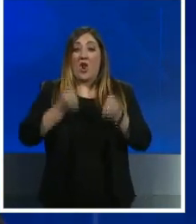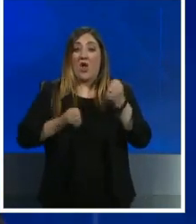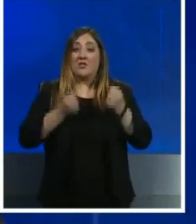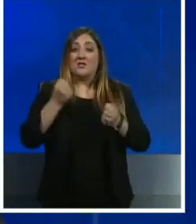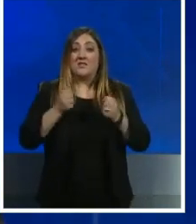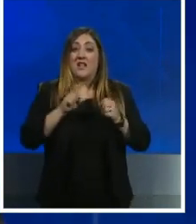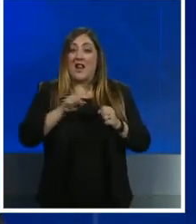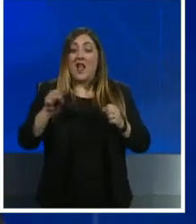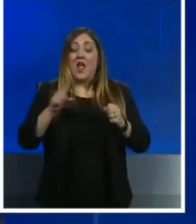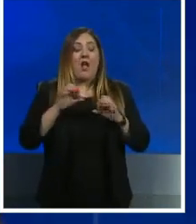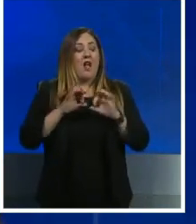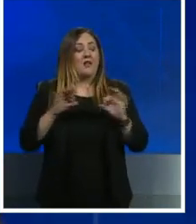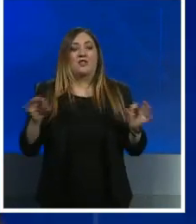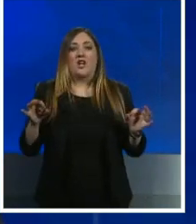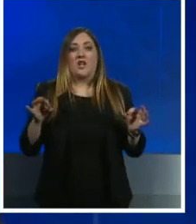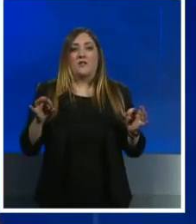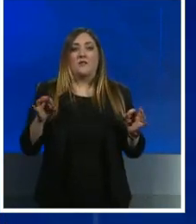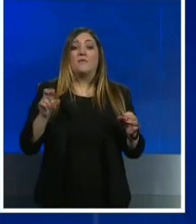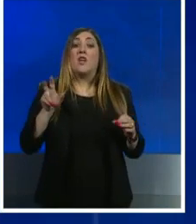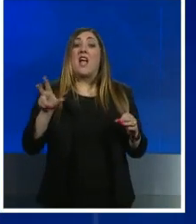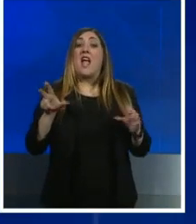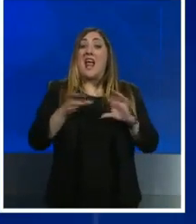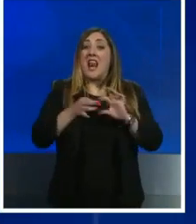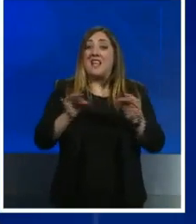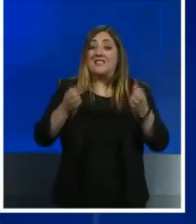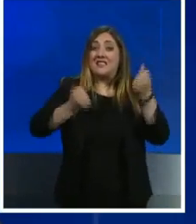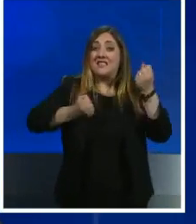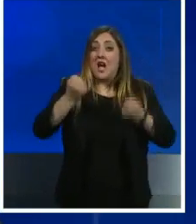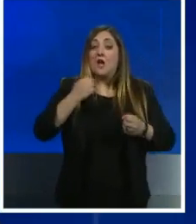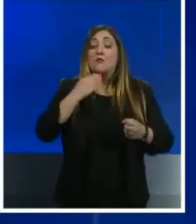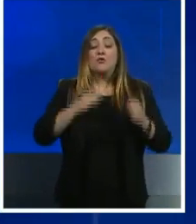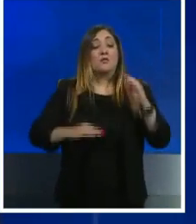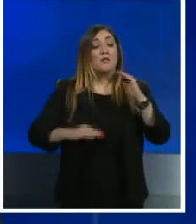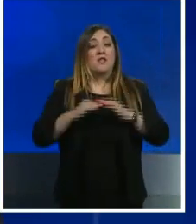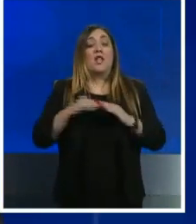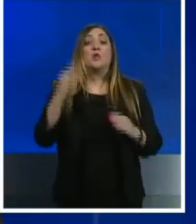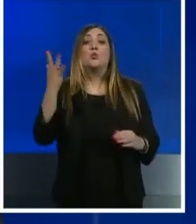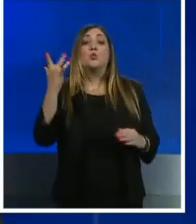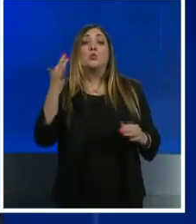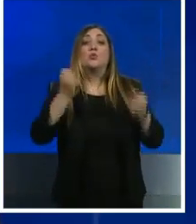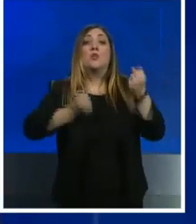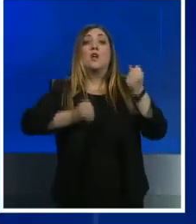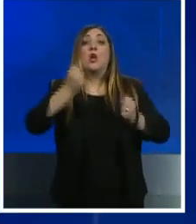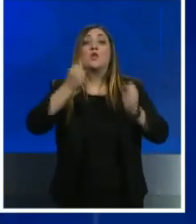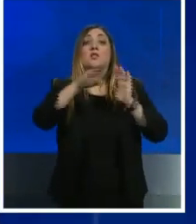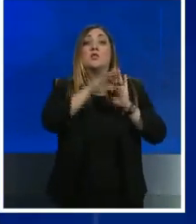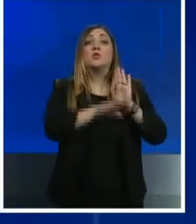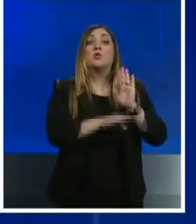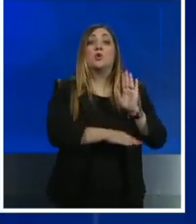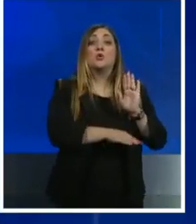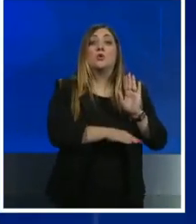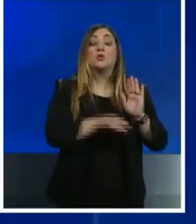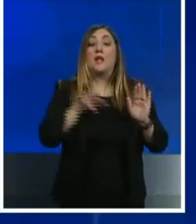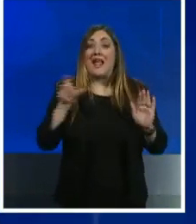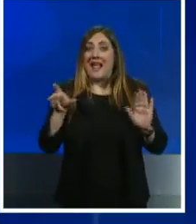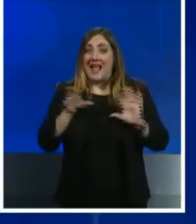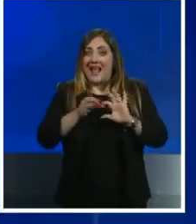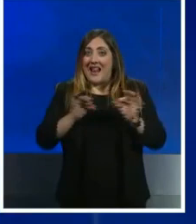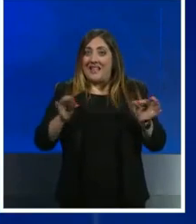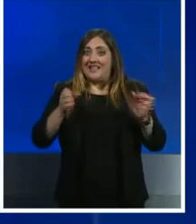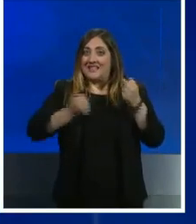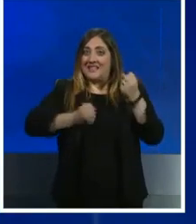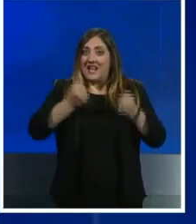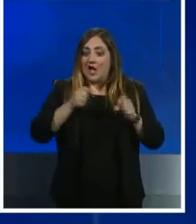jidħlu l-karozzi bl-elettriku, iridu jonqsu wkoll in-numru ta' karozzi. Għaliex il-karozzi bl-elettriku wkoll jikkawżaw ċertu